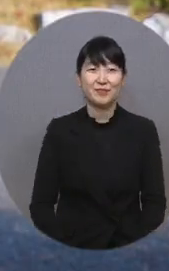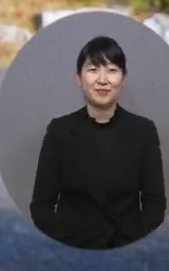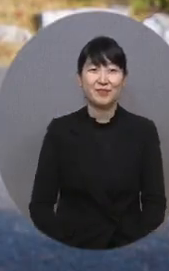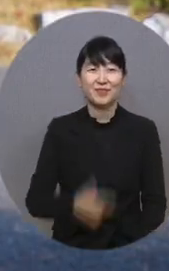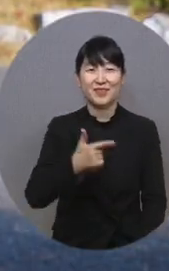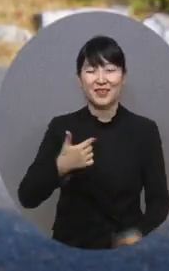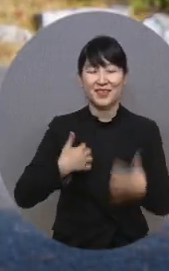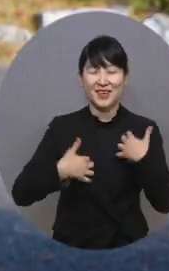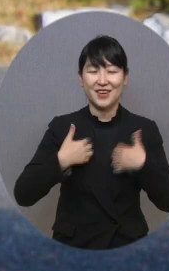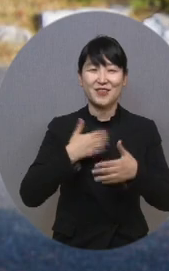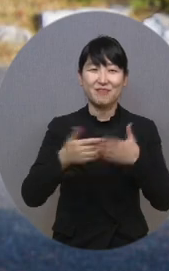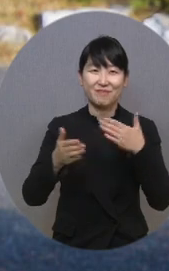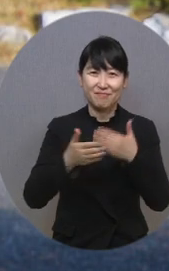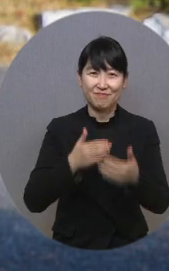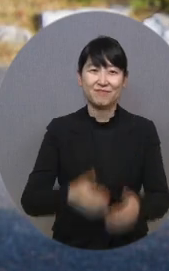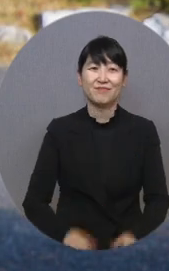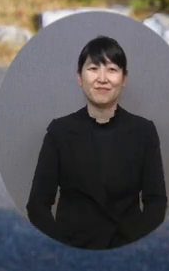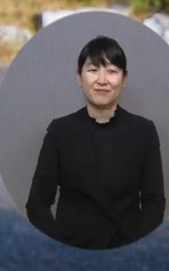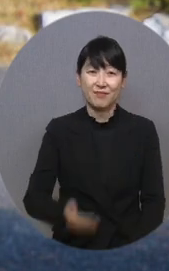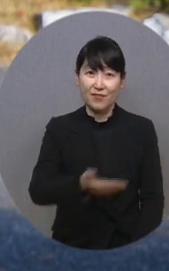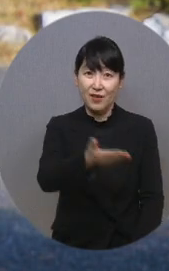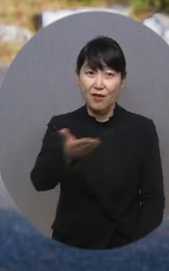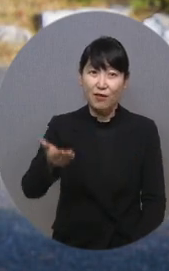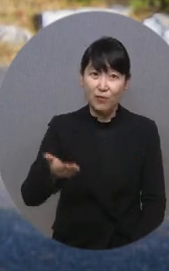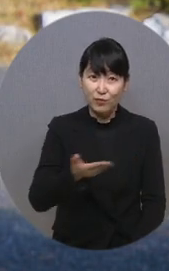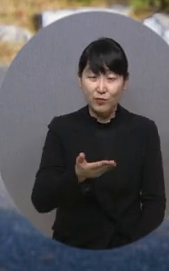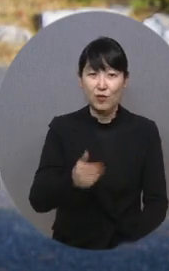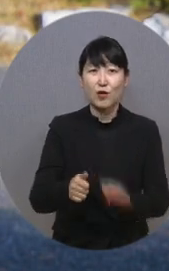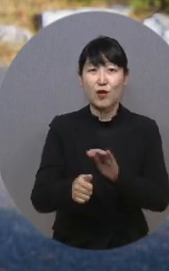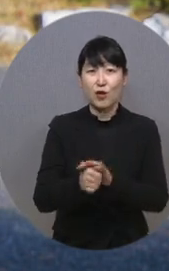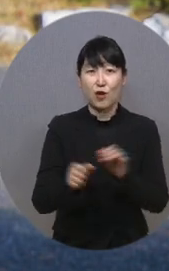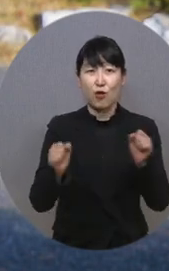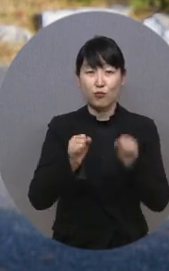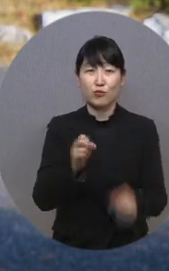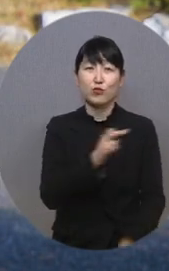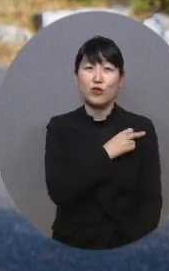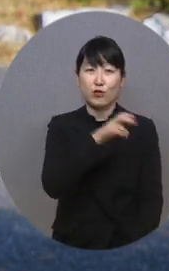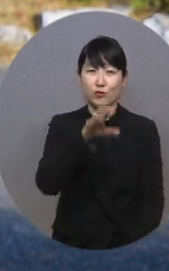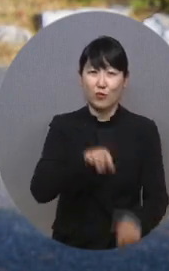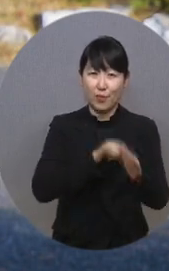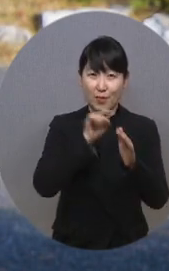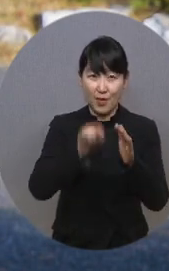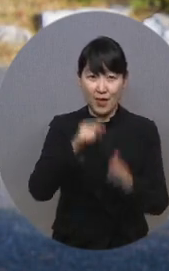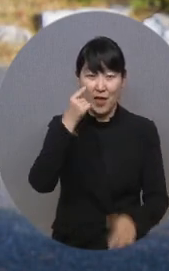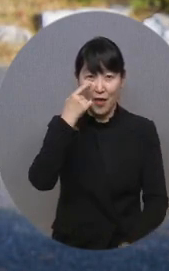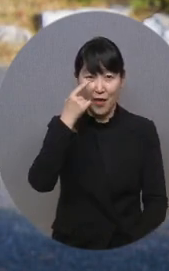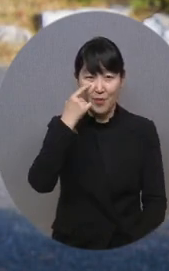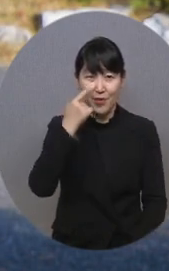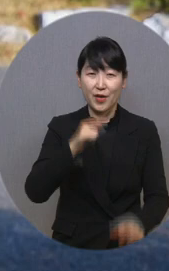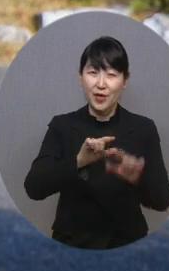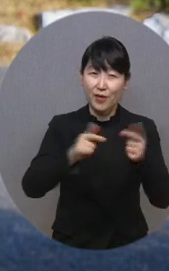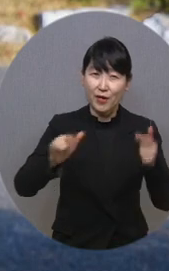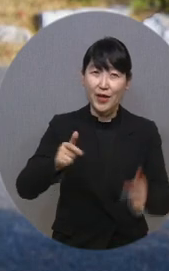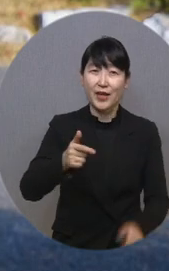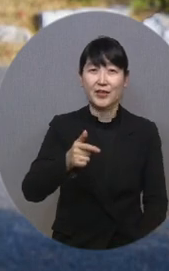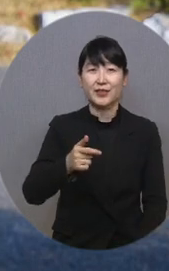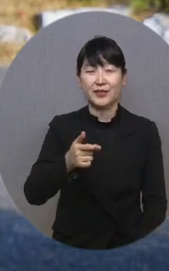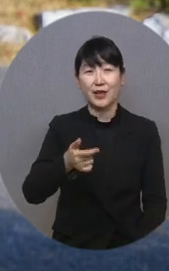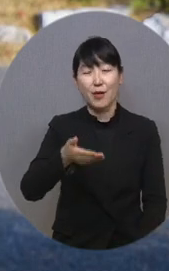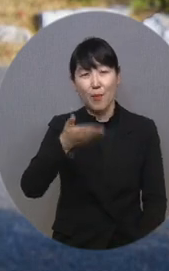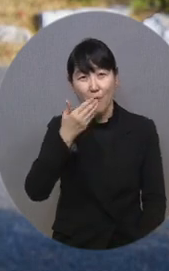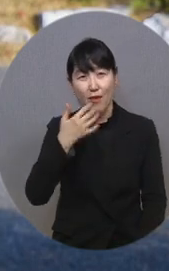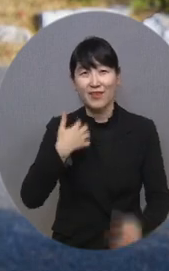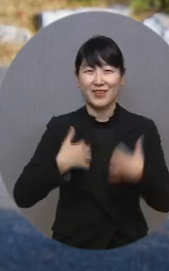너무나도 즐거운 경험이었습니다. 여러분들도 이 경상북도 영주에 한번 방문하셔서 다양한 먹거리들과 재미난